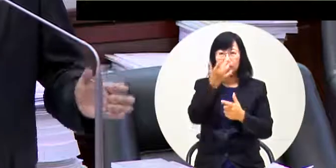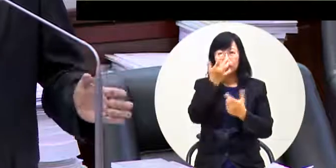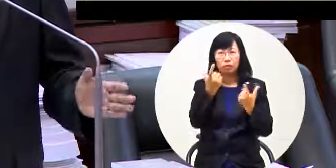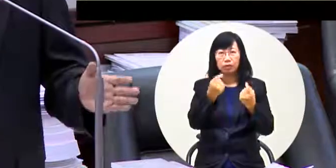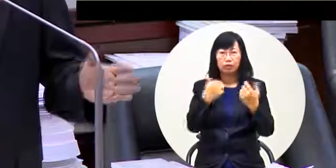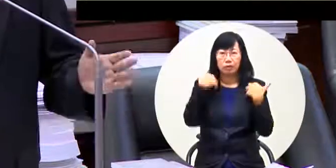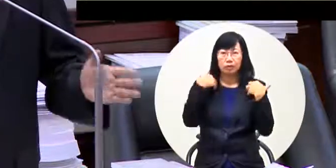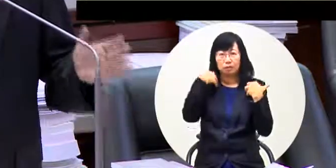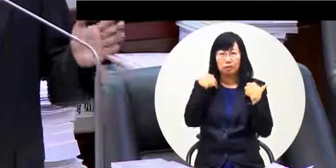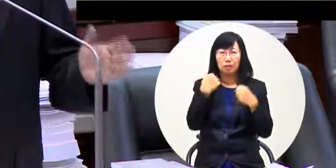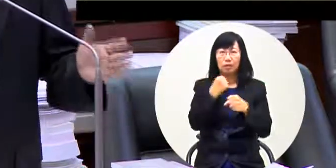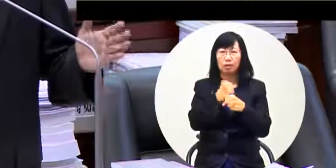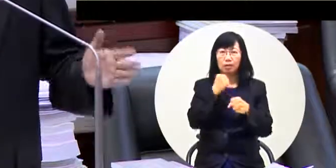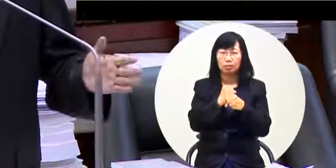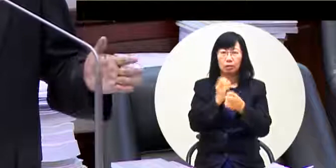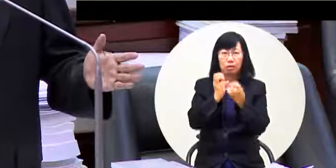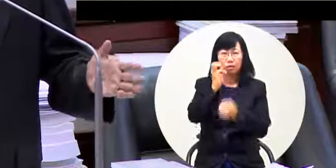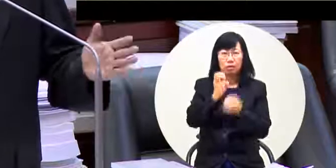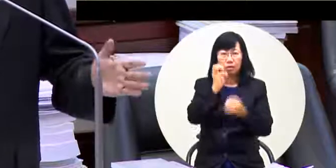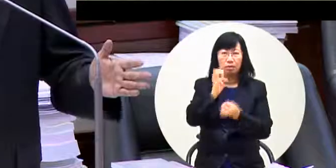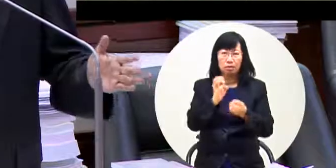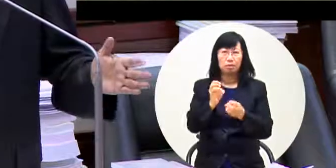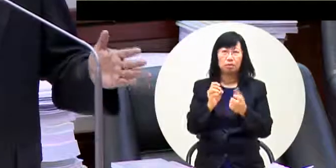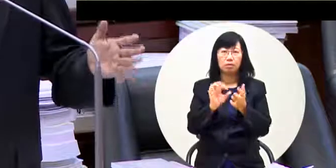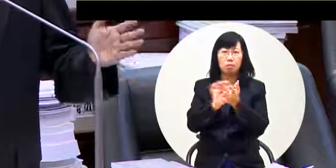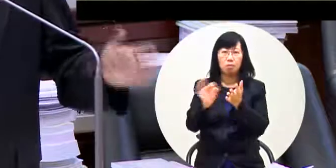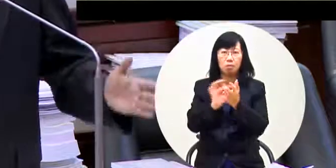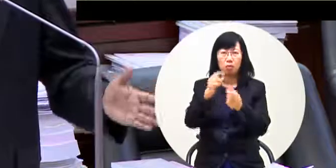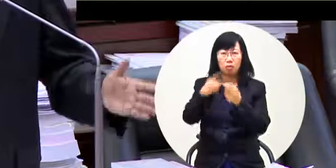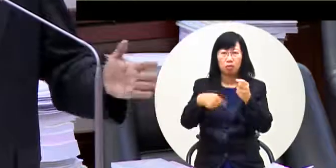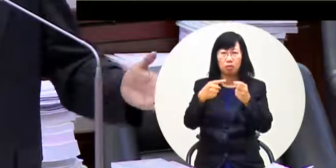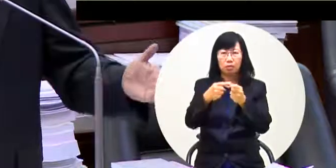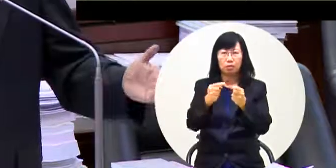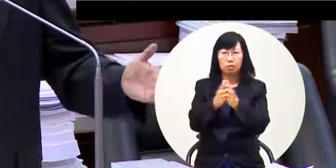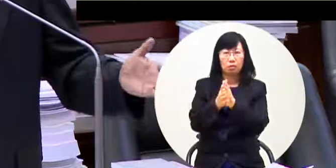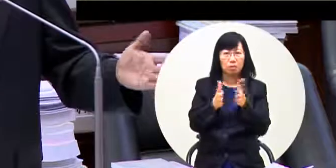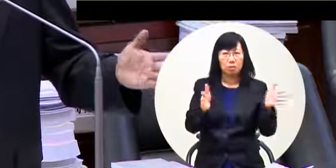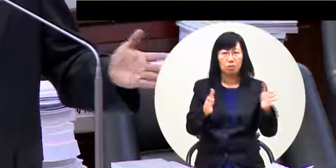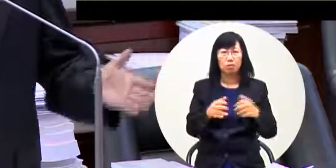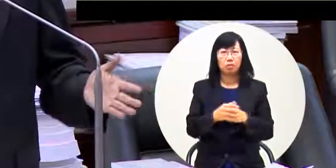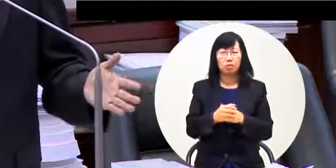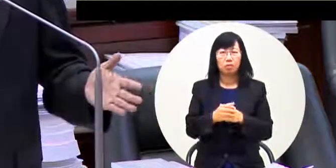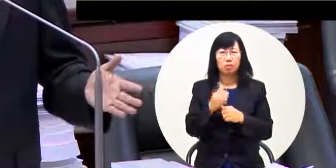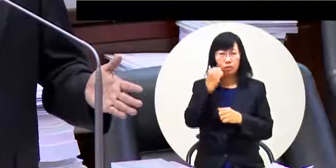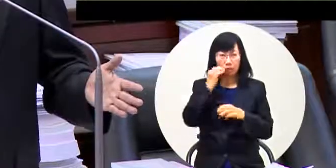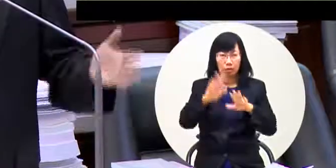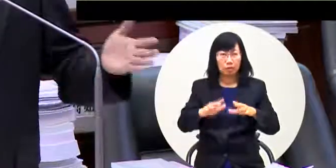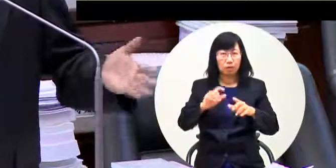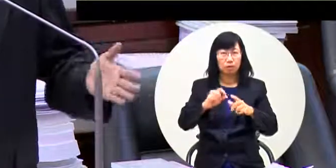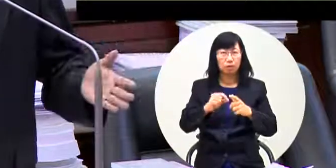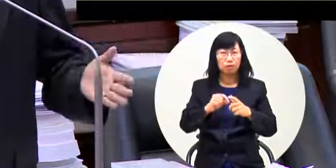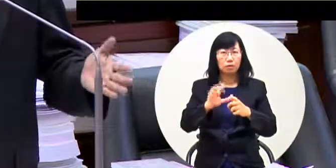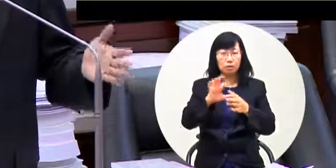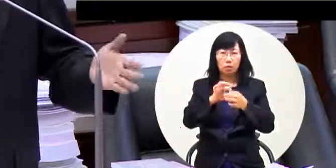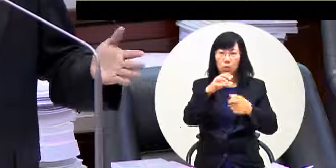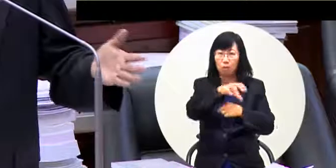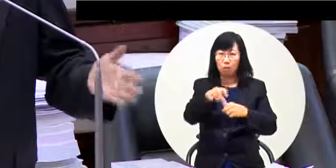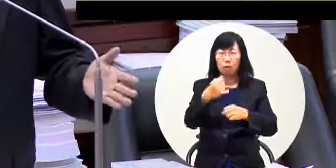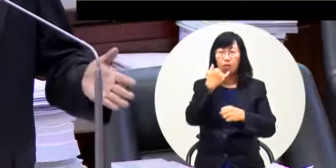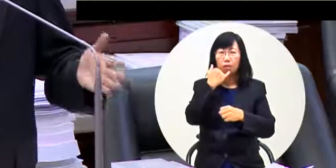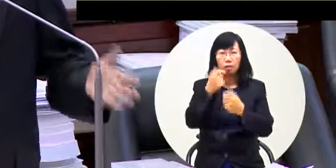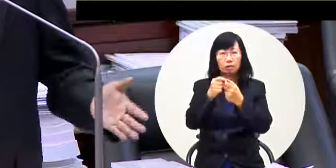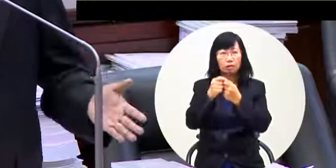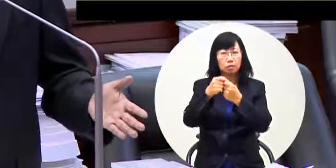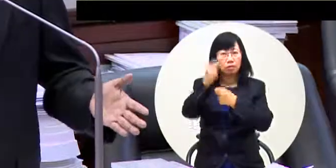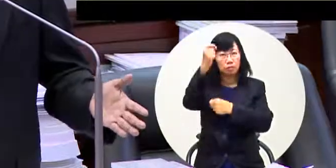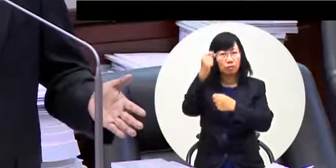第三个，如果这个单位我们希望能够有一个永续的企业经营跟永续的服务，我想这是一个应该要突